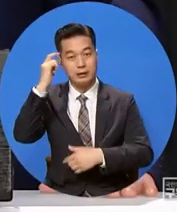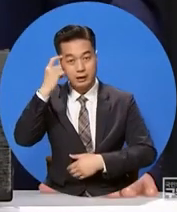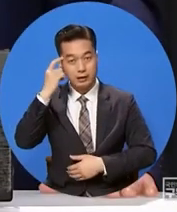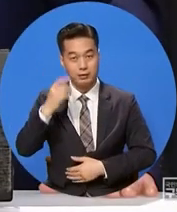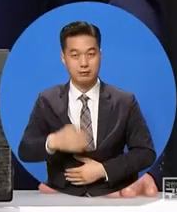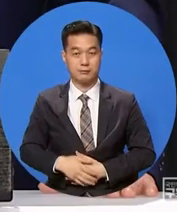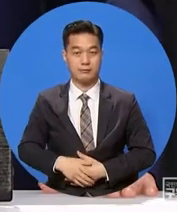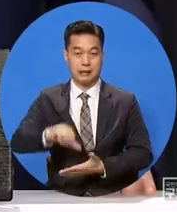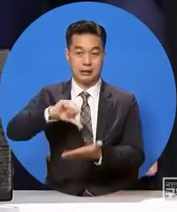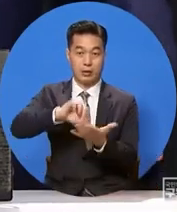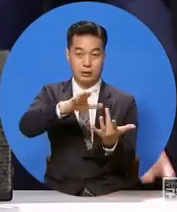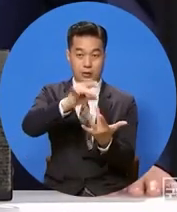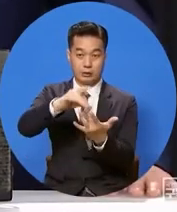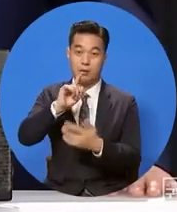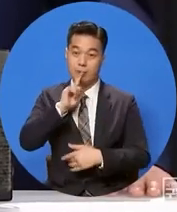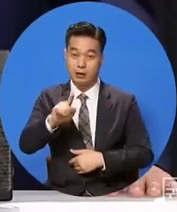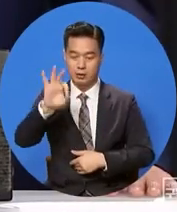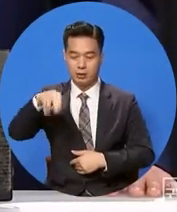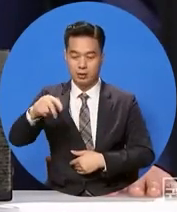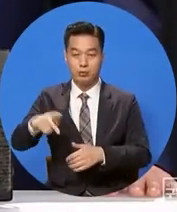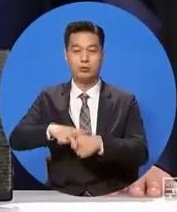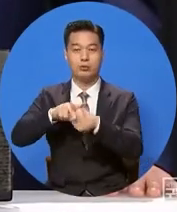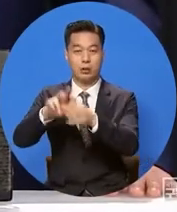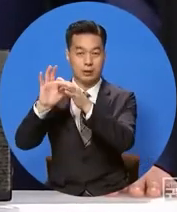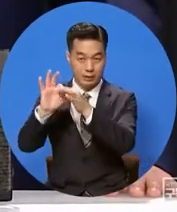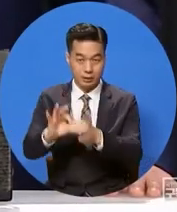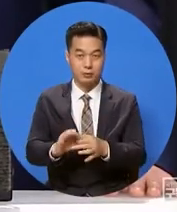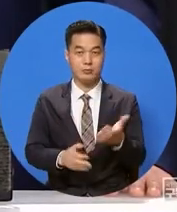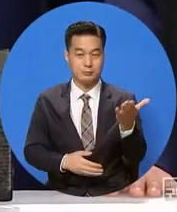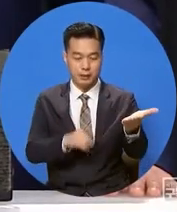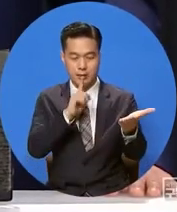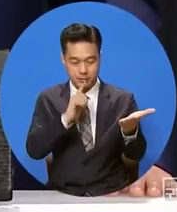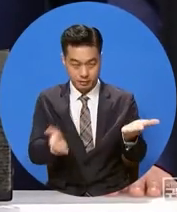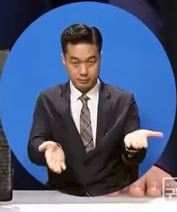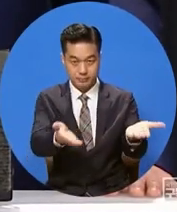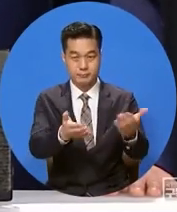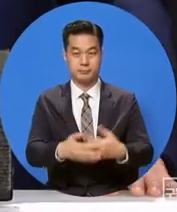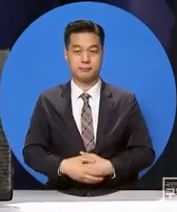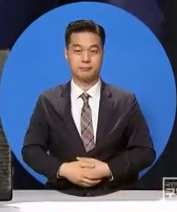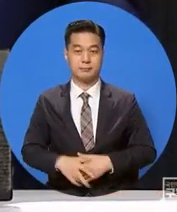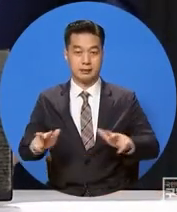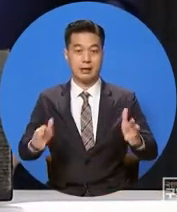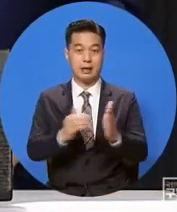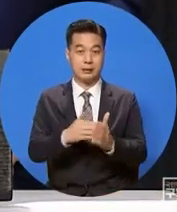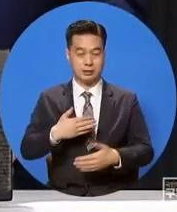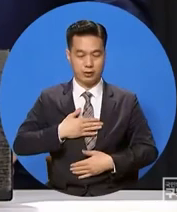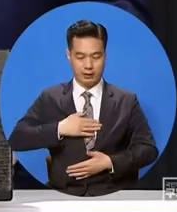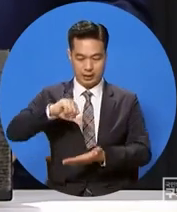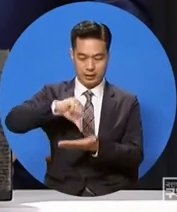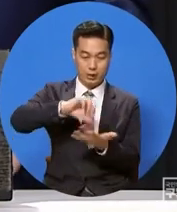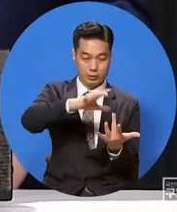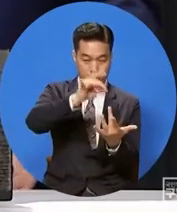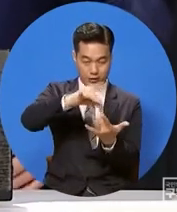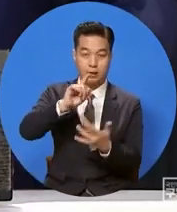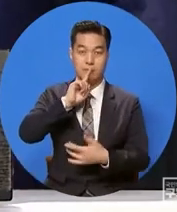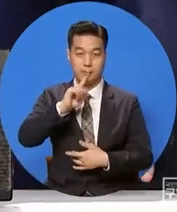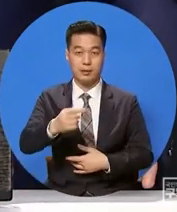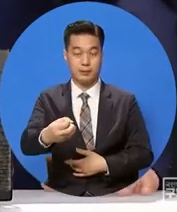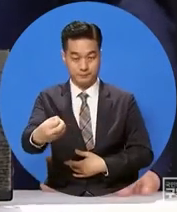주장은 전부 윤석열 후보가 저한테 말씀하십시오. 한 걸로 알고 그러니까 말씀하십시오. 여태 저한테 역선택 주장을 했지